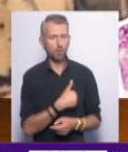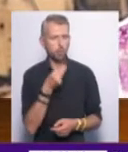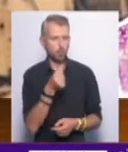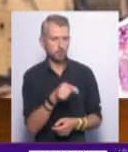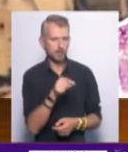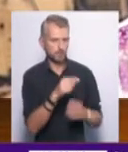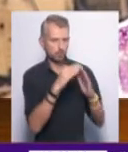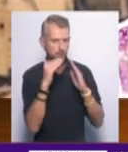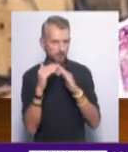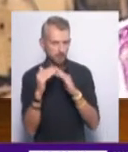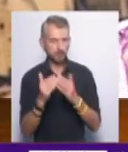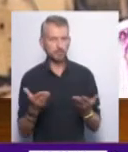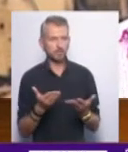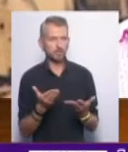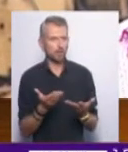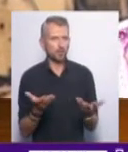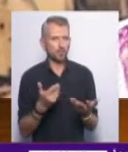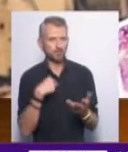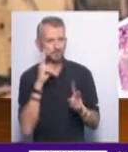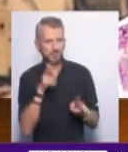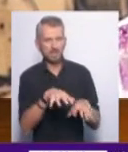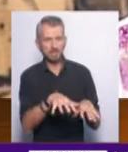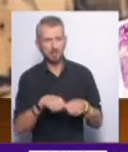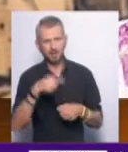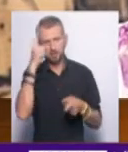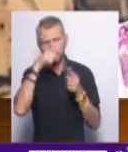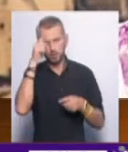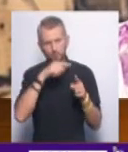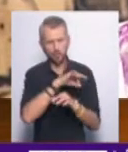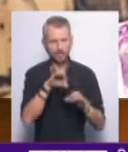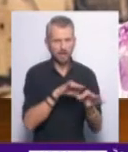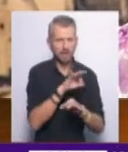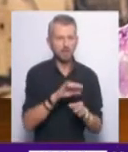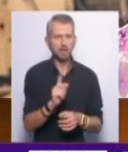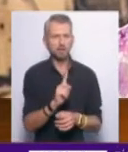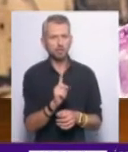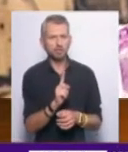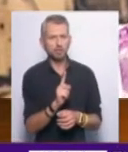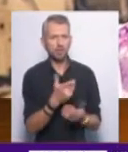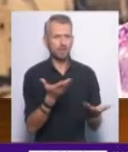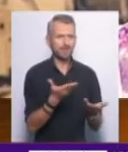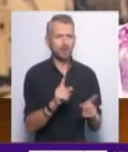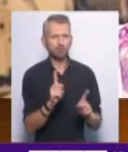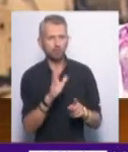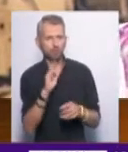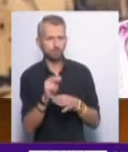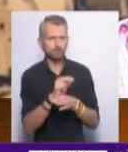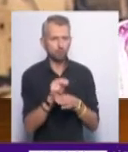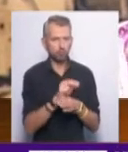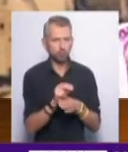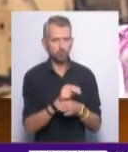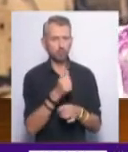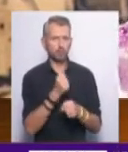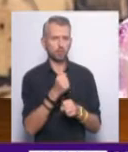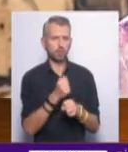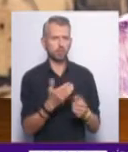ці будівлі, яким чином там забрати, придумували такі схеми, що десь щось відремонтують,